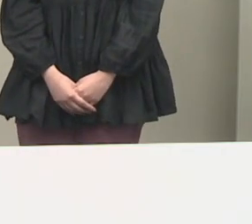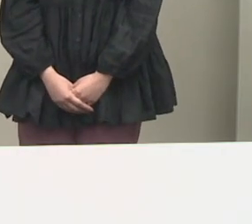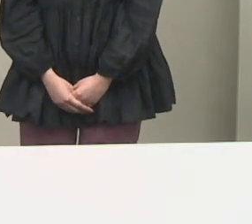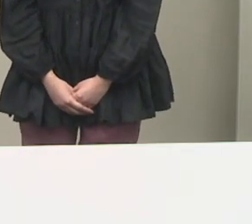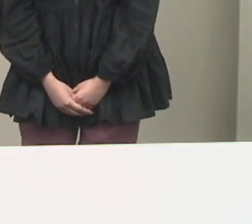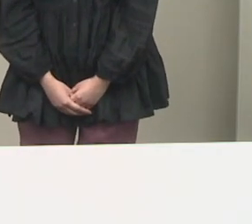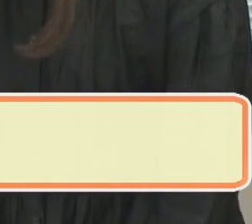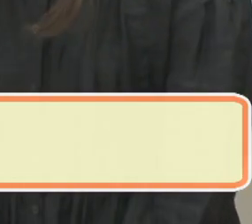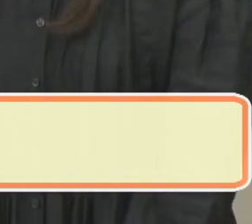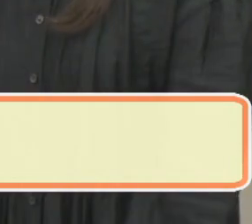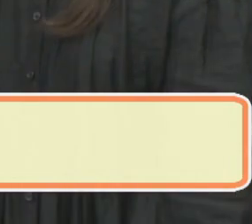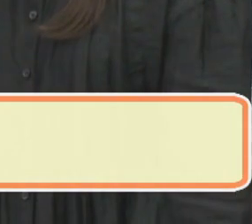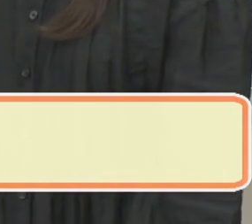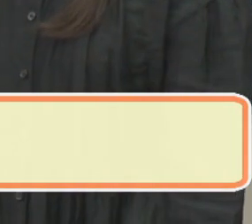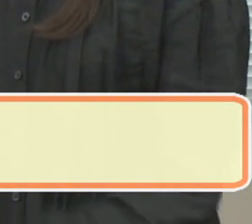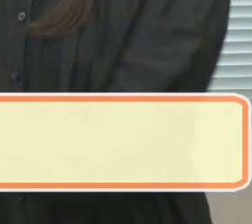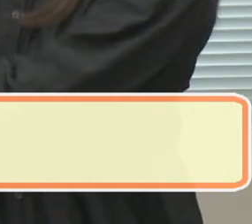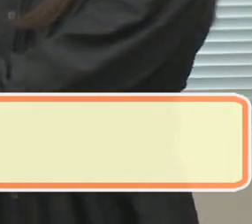よろしくお願いします。